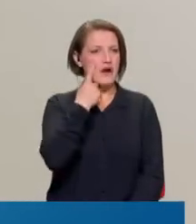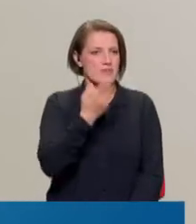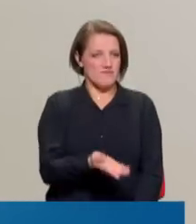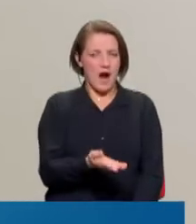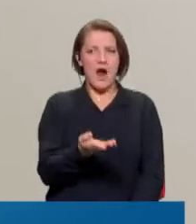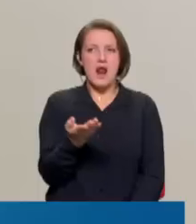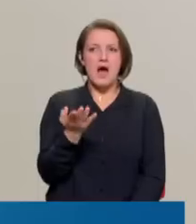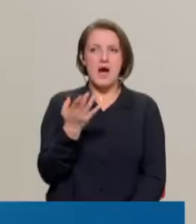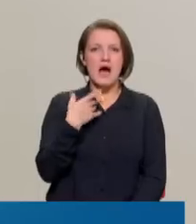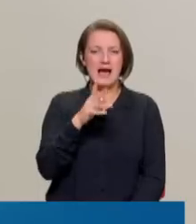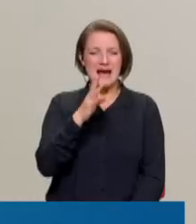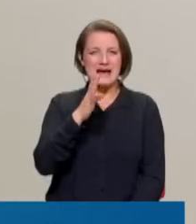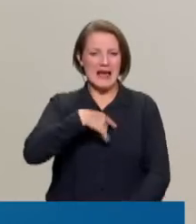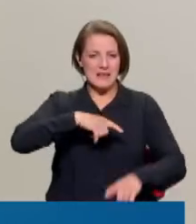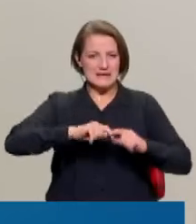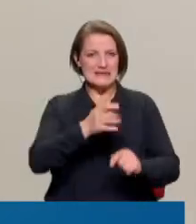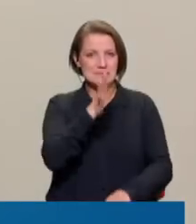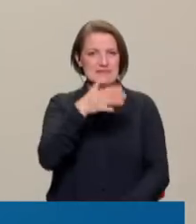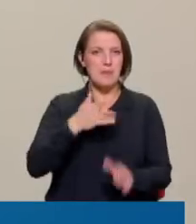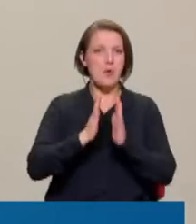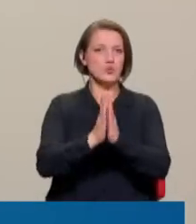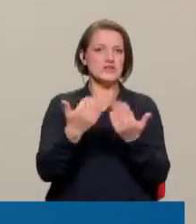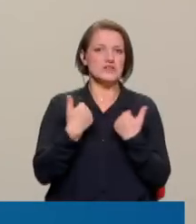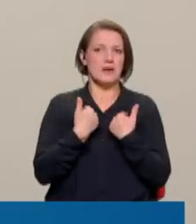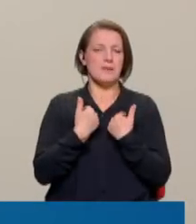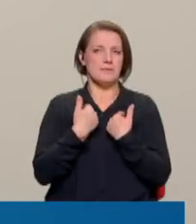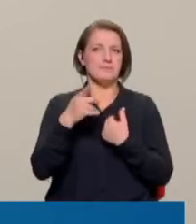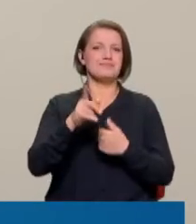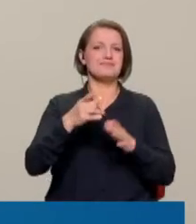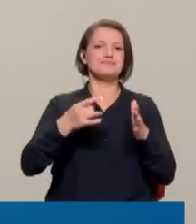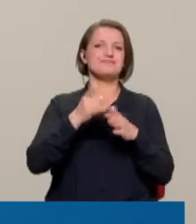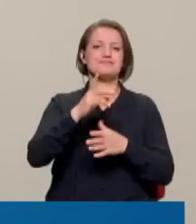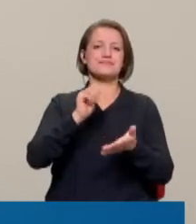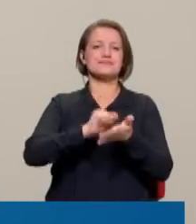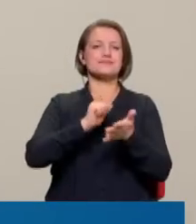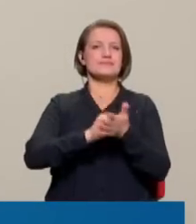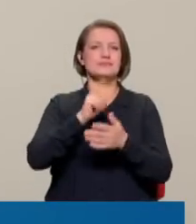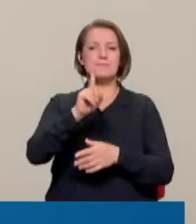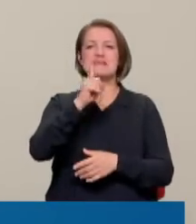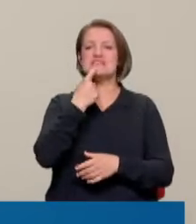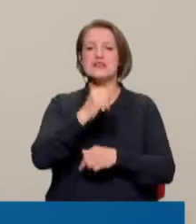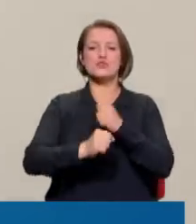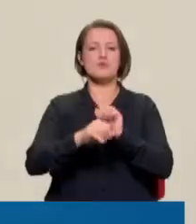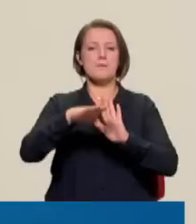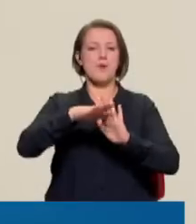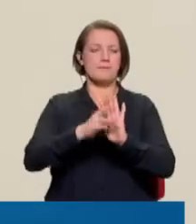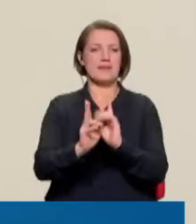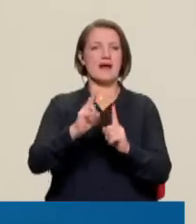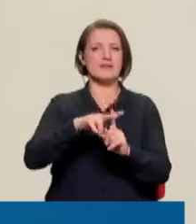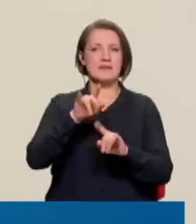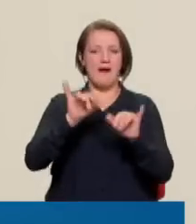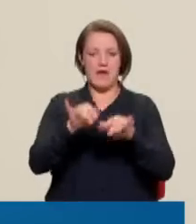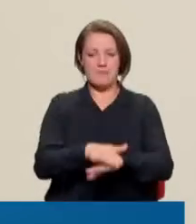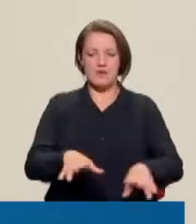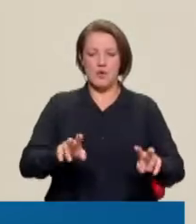vurdurtmasın bilsem gidip özür de dileyeceğim yani gazeteci Fuat Bulut Diyarbakır'da bir gazetenin bir yıl dönümü programına katıldı